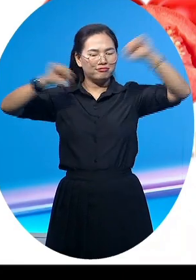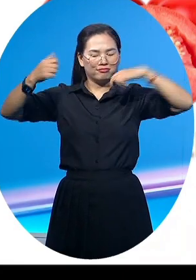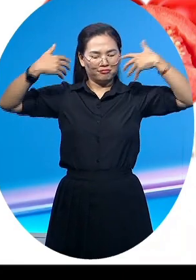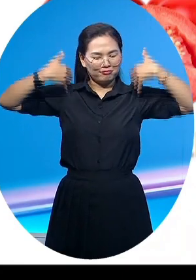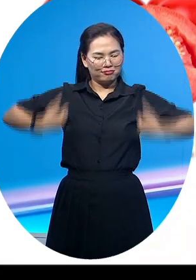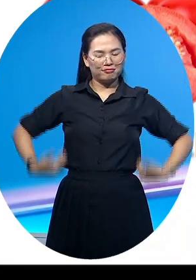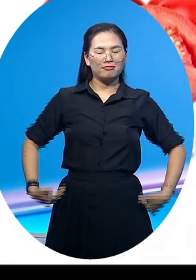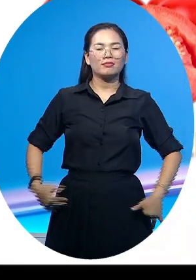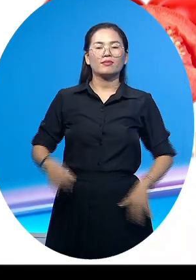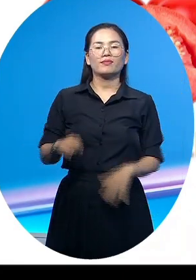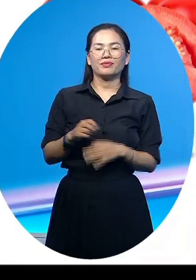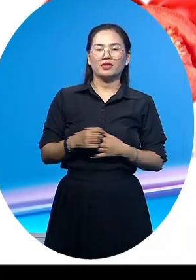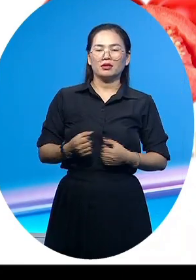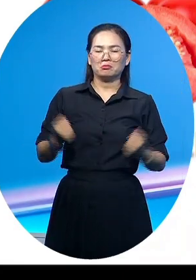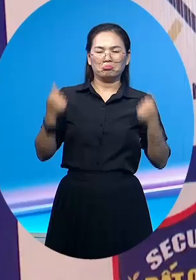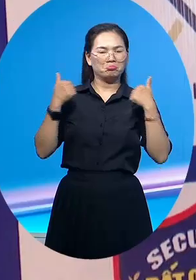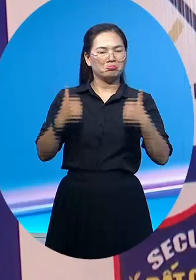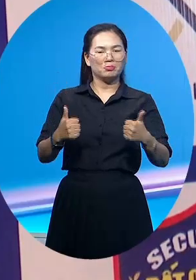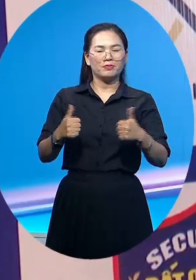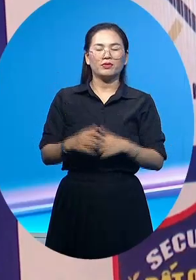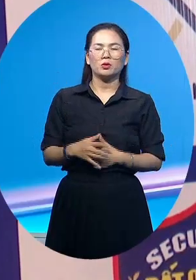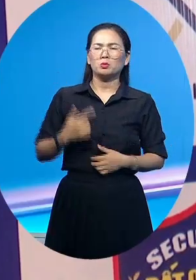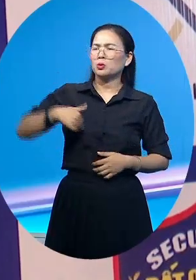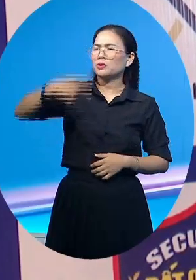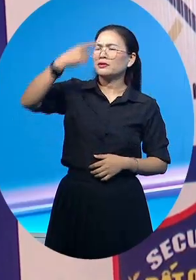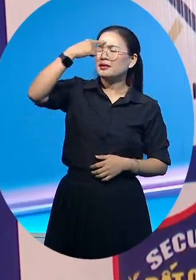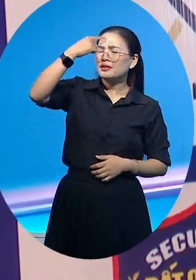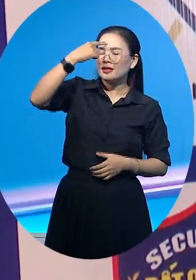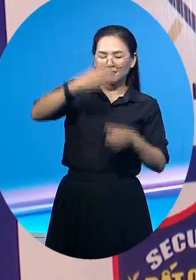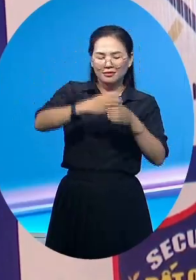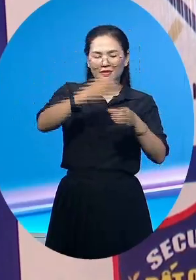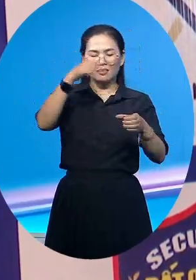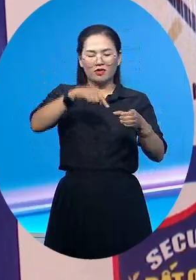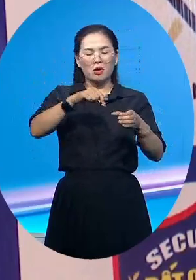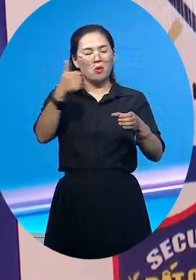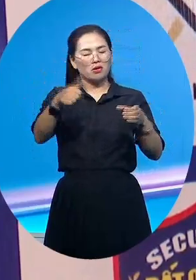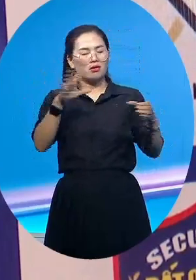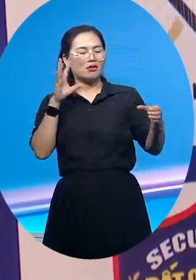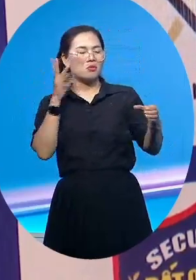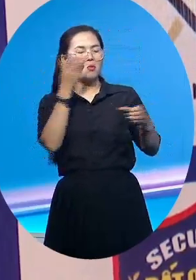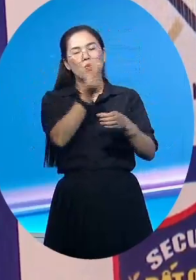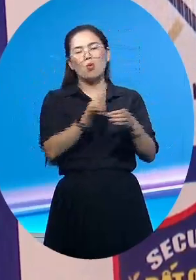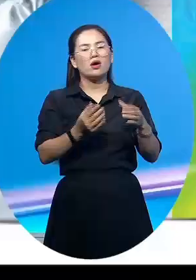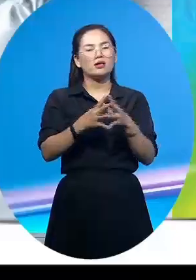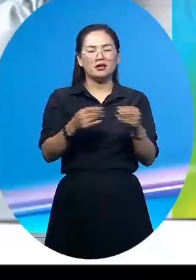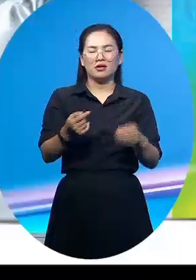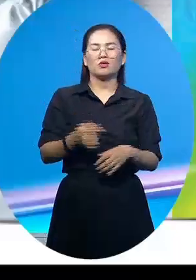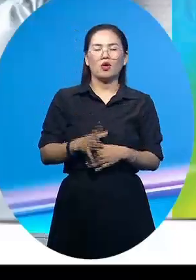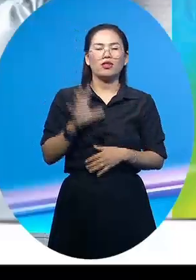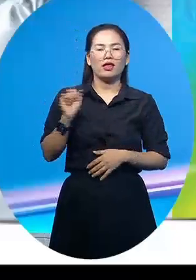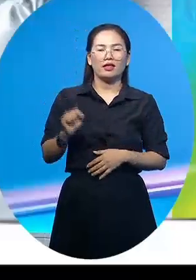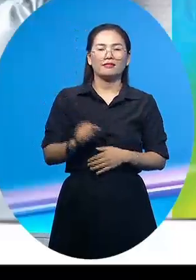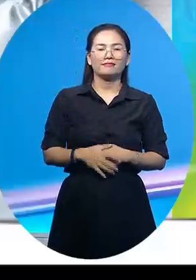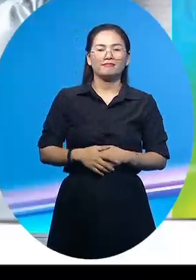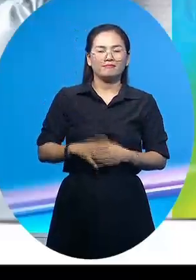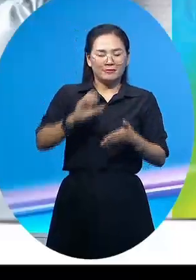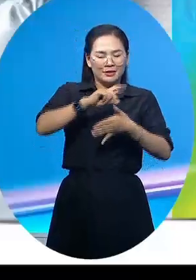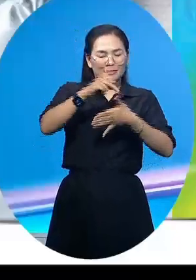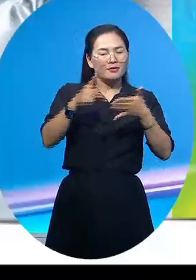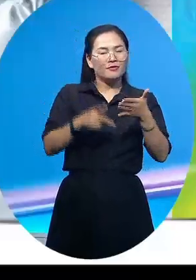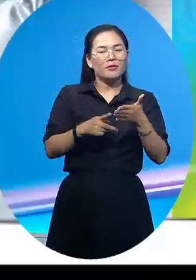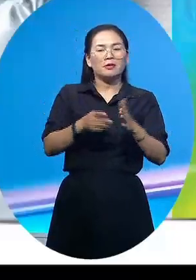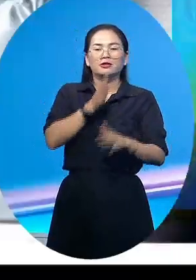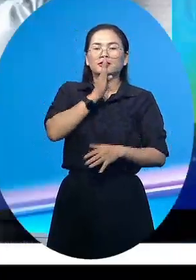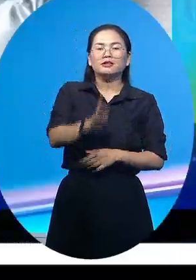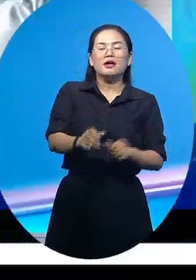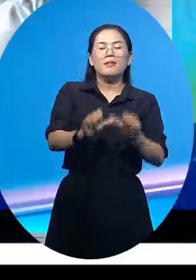nhà máy năng lượng của cơ thể người chúng tôi tin rằng Olympia sẽ nhận được sự quan tâm lớn từ người tiêu dùng sản phẩm được sản xuất